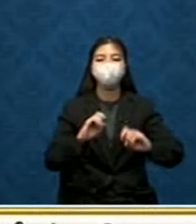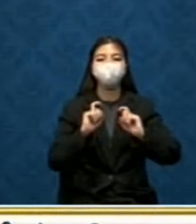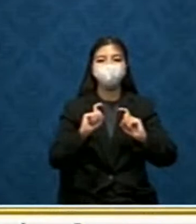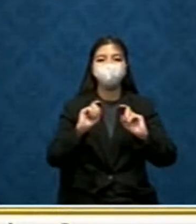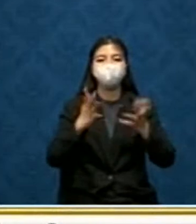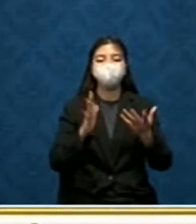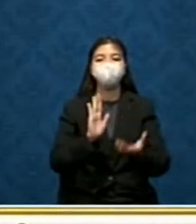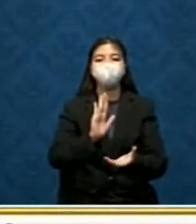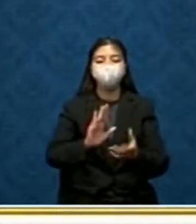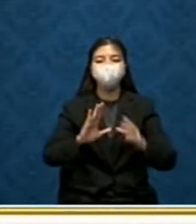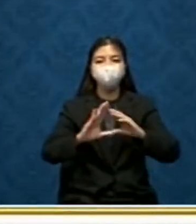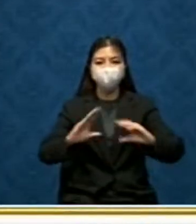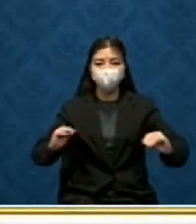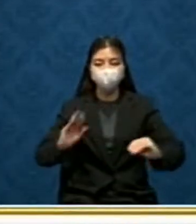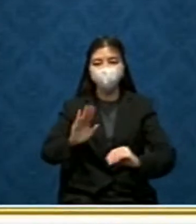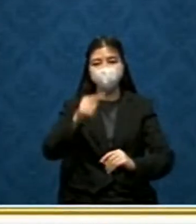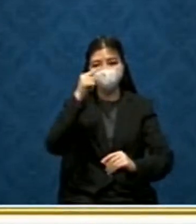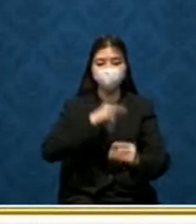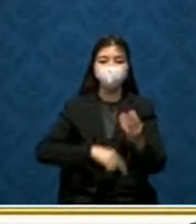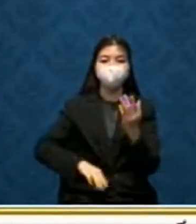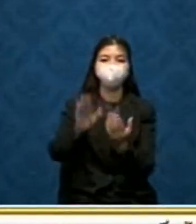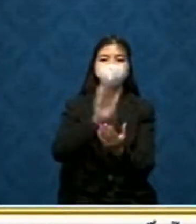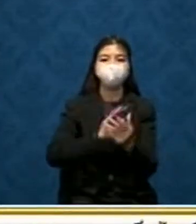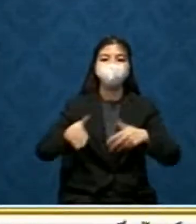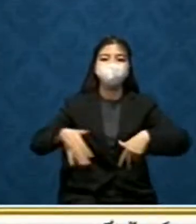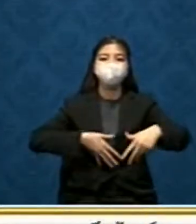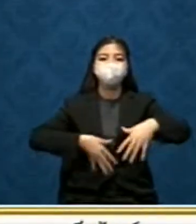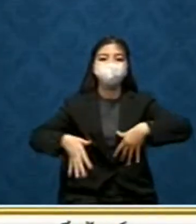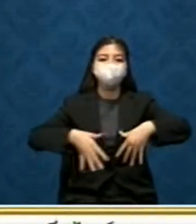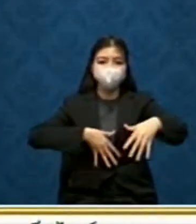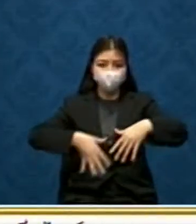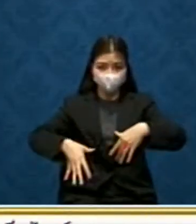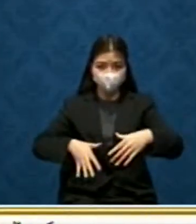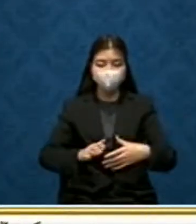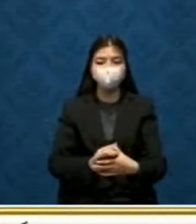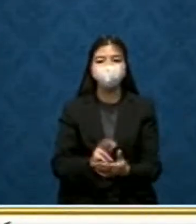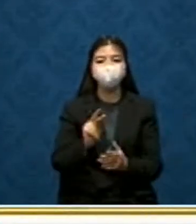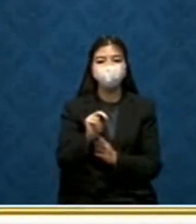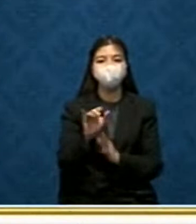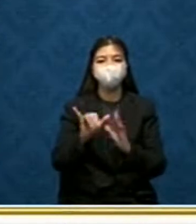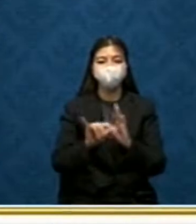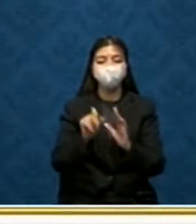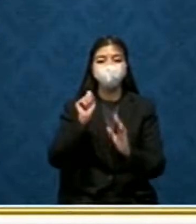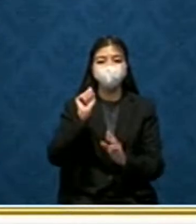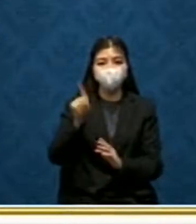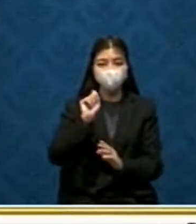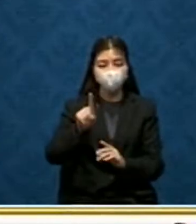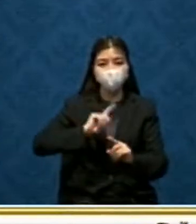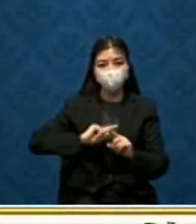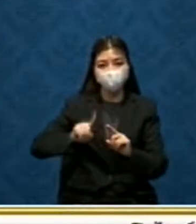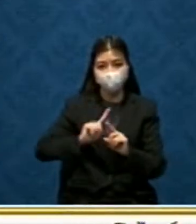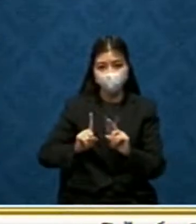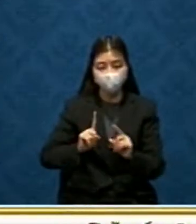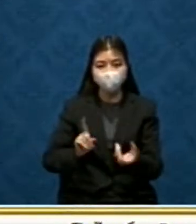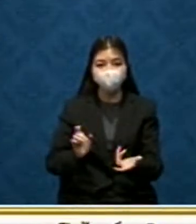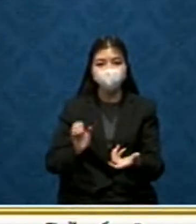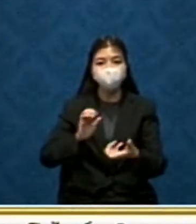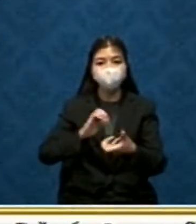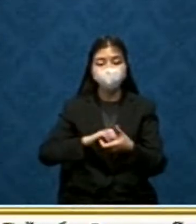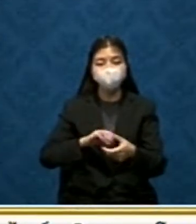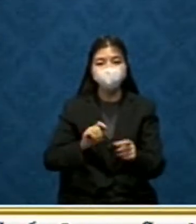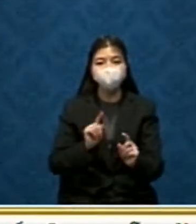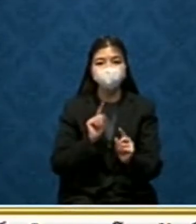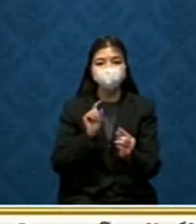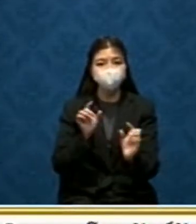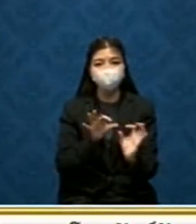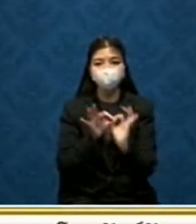ะความสงบสขของประเทททจ speed earth,ควสุขของประชาชนส่นโยบายเร่งด่วน สอสลกนกคือ แก่ไขปะหนา